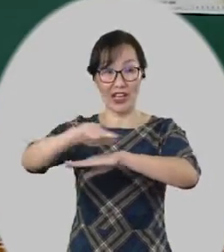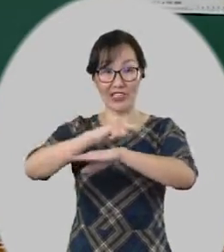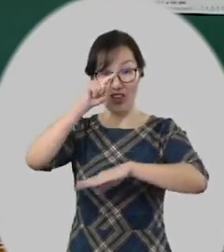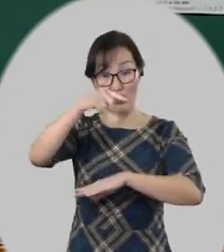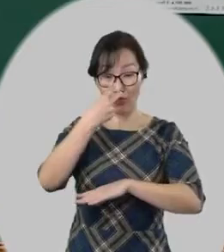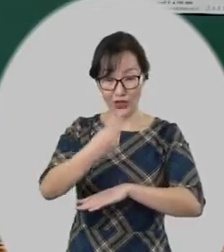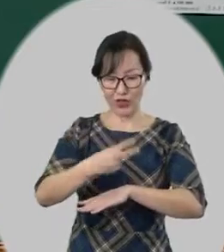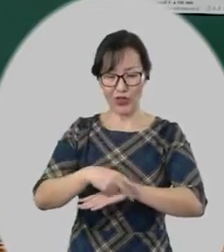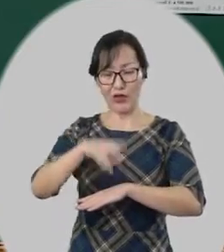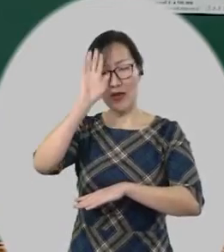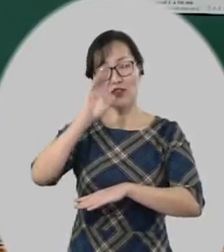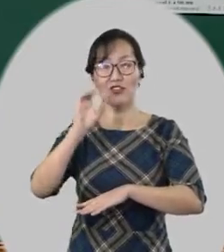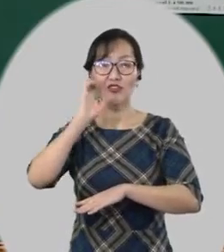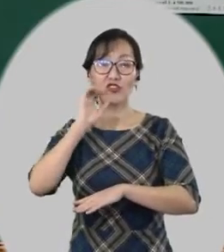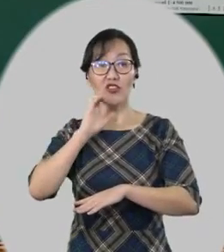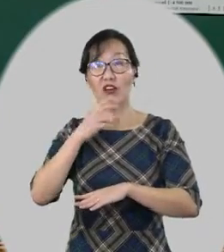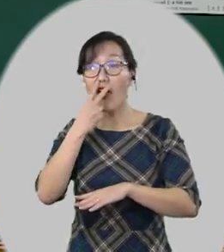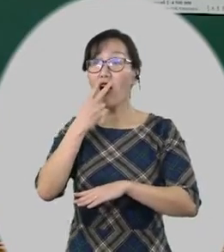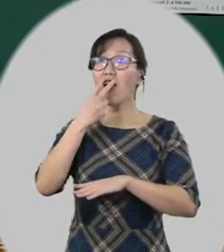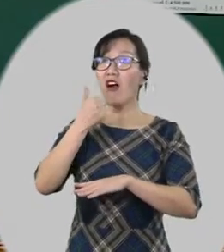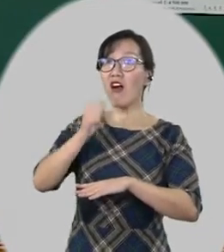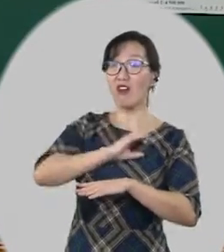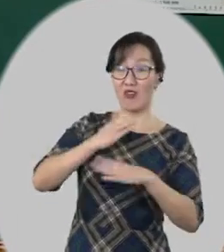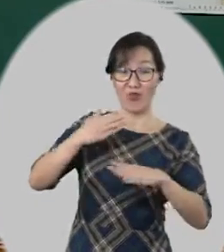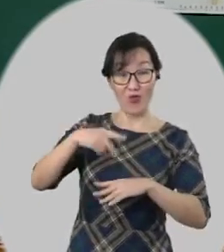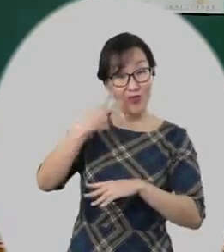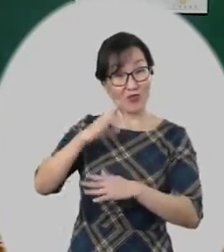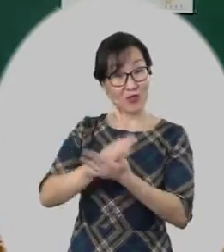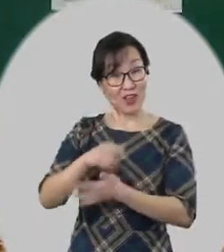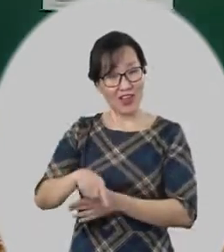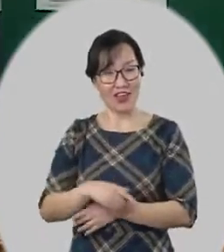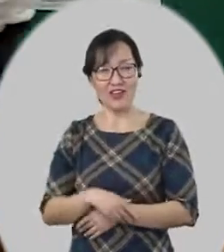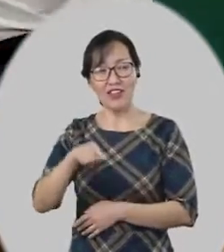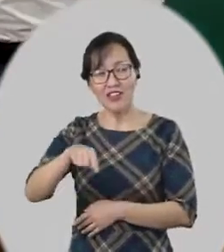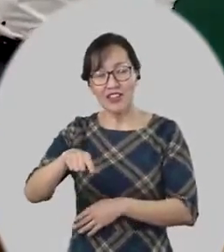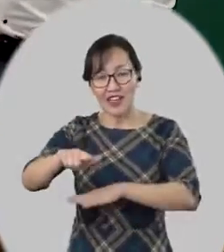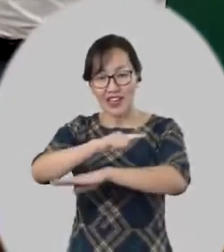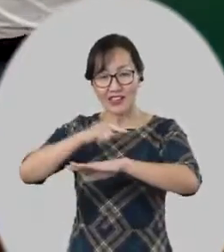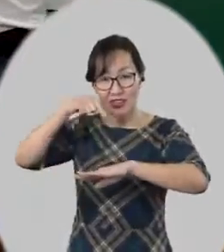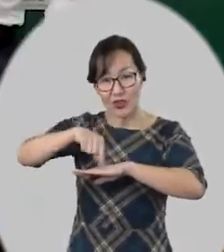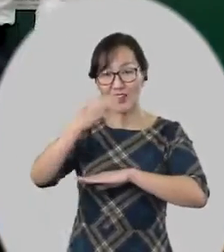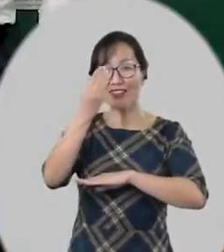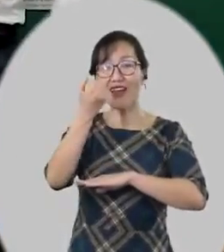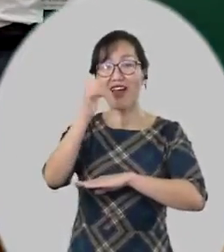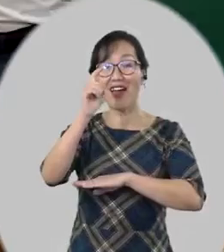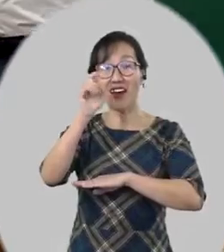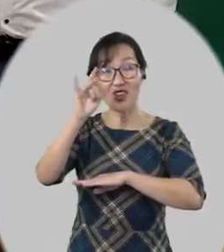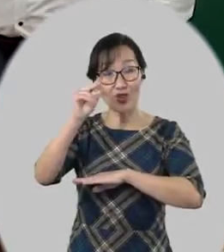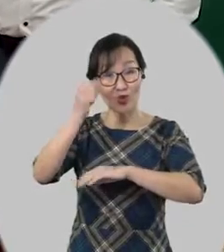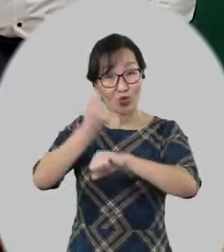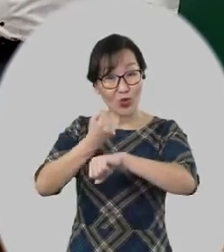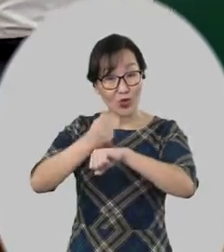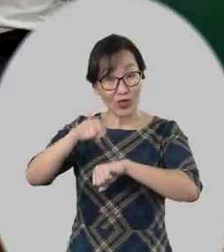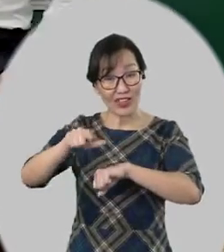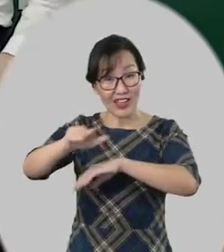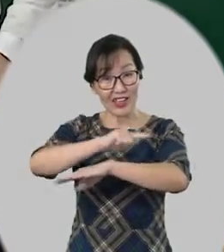одоо сонирхолтой санагдаж үлдсэн байна. За, тэгвэл бүгдээрээ энэ газрын зургаас нөгөө Тайхар чулуугаа олъё. Сая багш